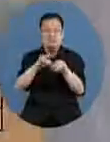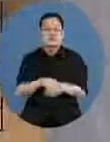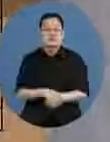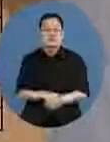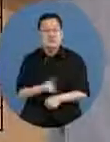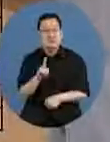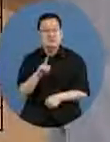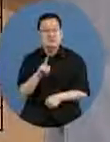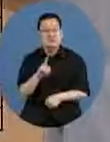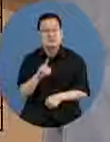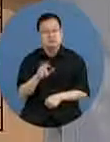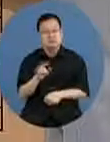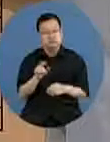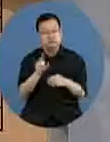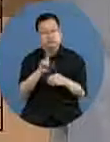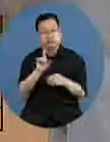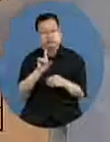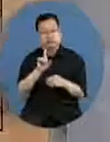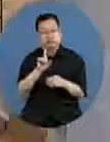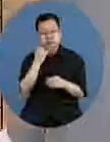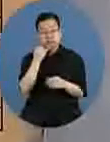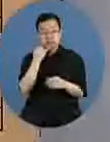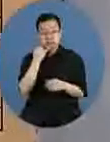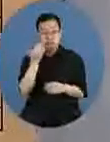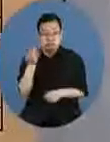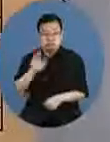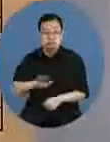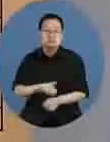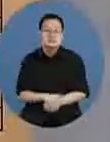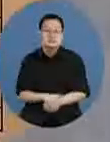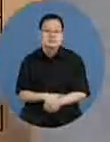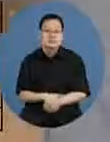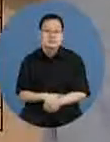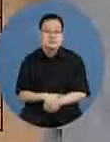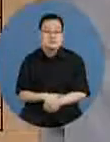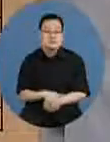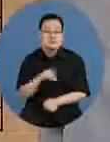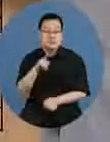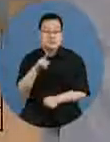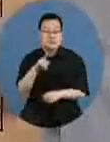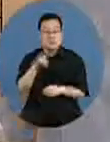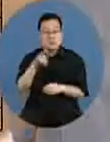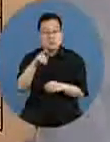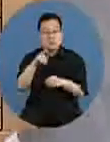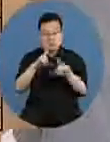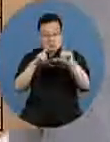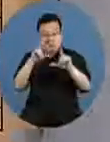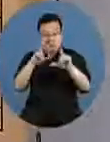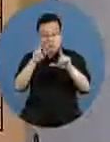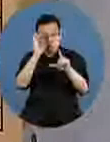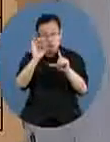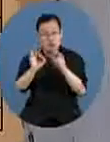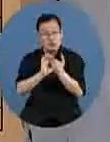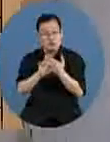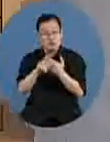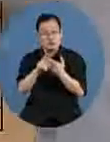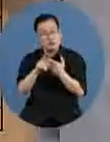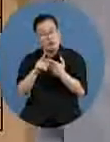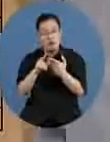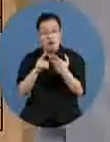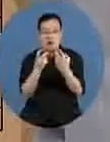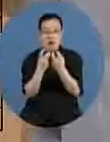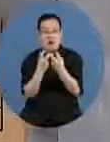되는 거하고 되는 걸 보여드립니다. 이렇게 끼웠을 때 네. 이런 식으로 있는 거 이게 저 잘 안 됩니다.